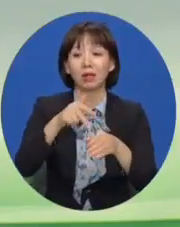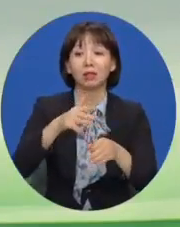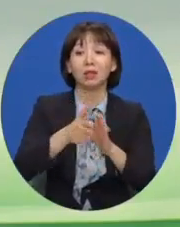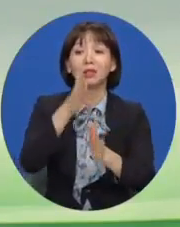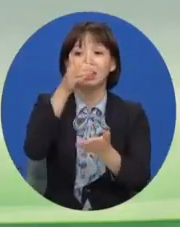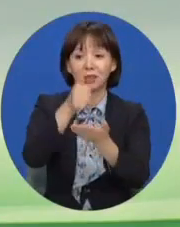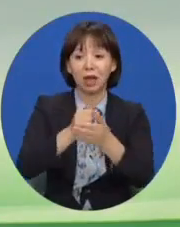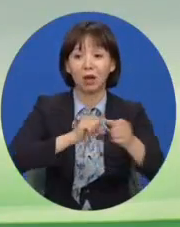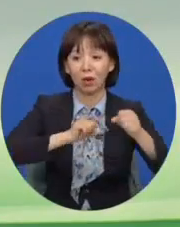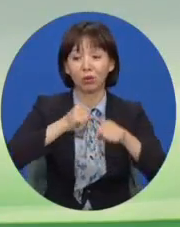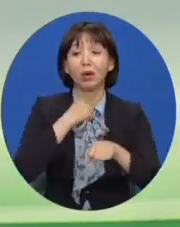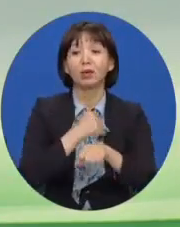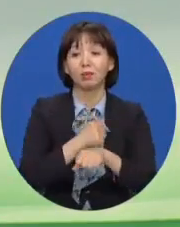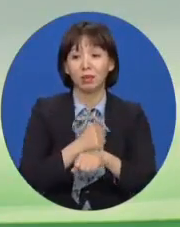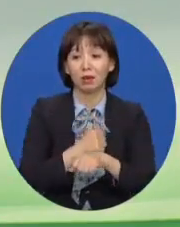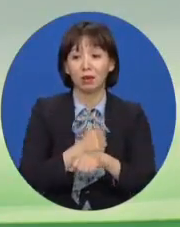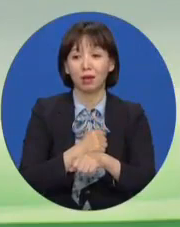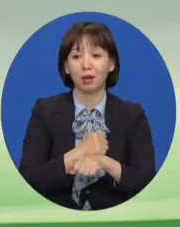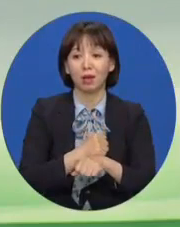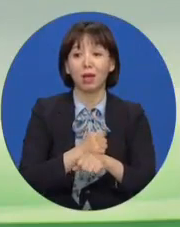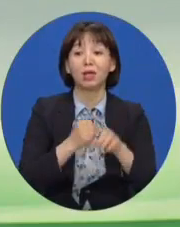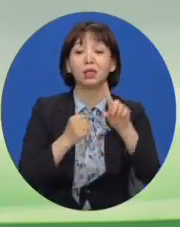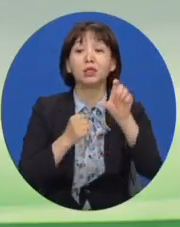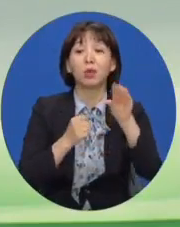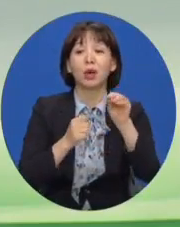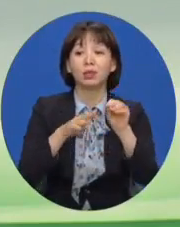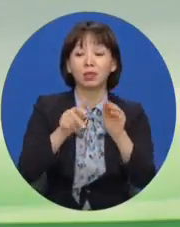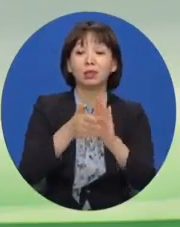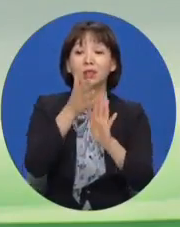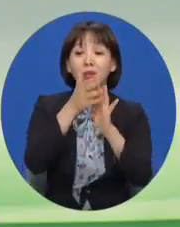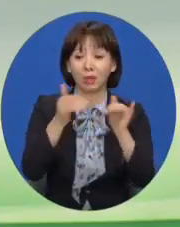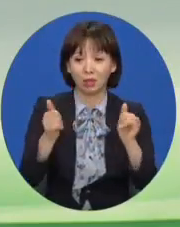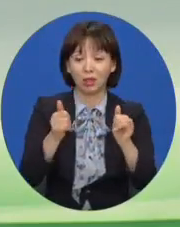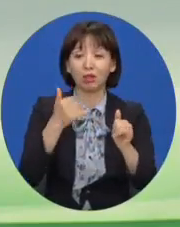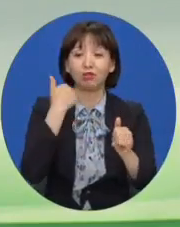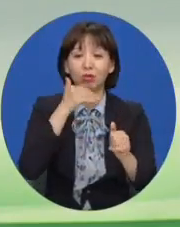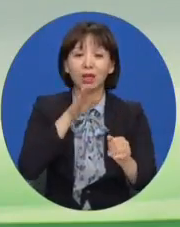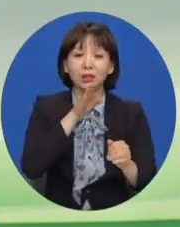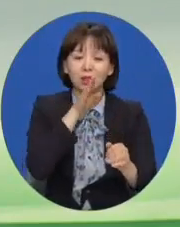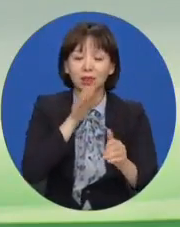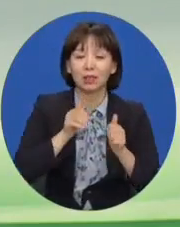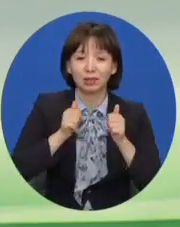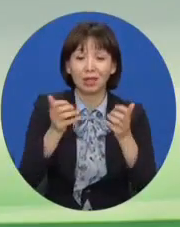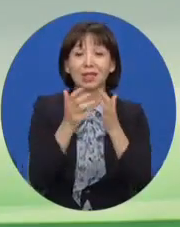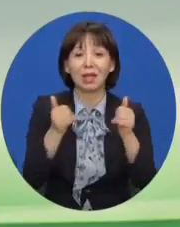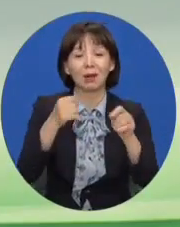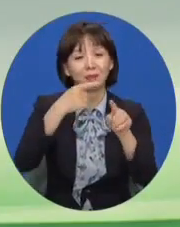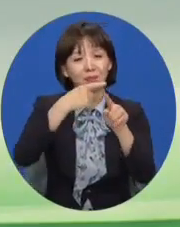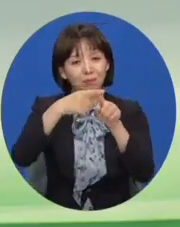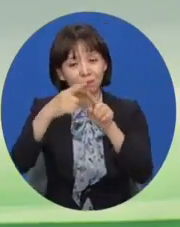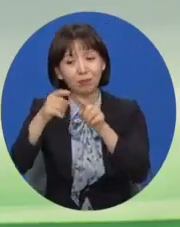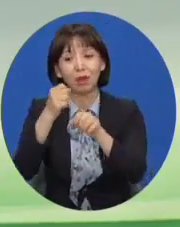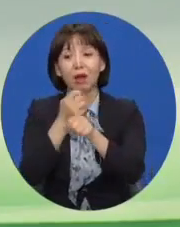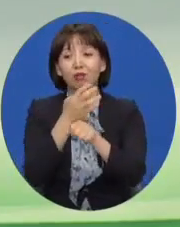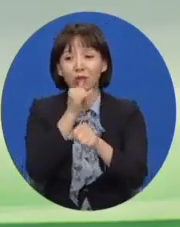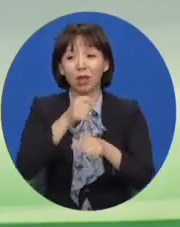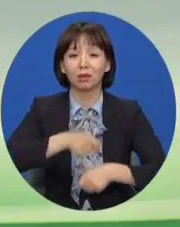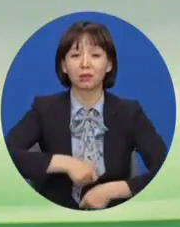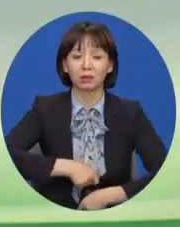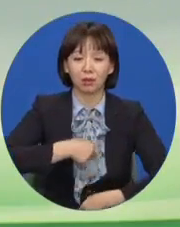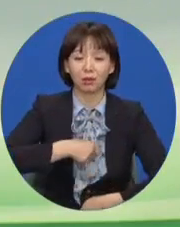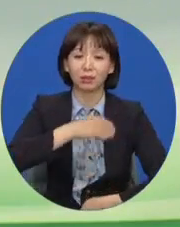제천시장으로서 일을 하시게 됩니다. 아무쪼록 15만 제천 시민들께서 누가 진짜 성실한 일꾼인지 가늠할 수 있도록